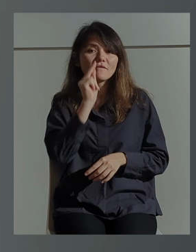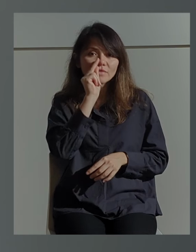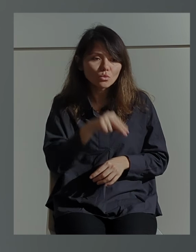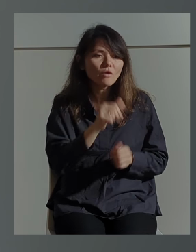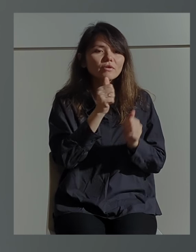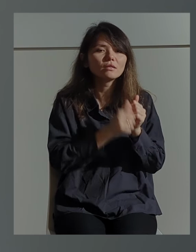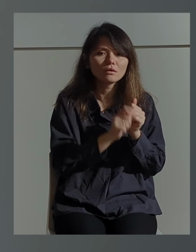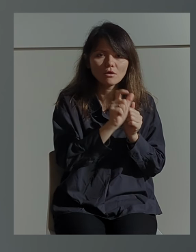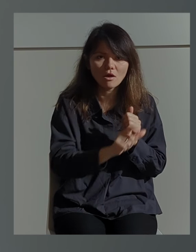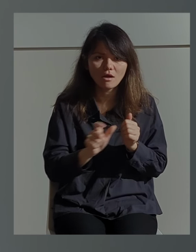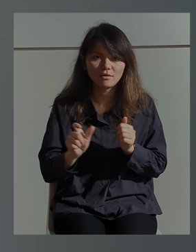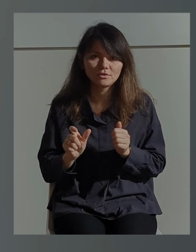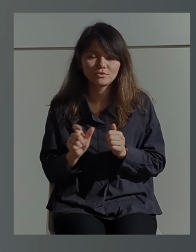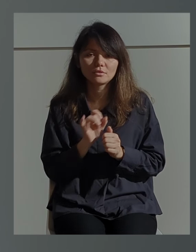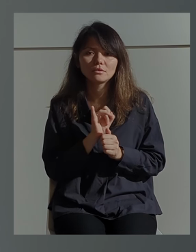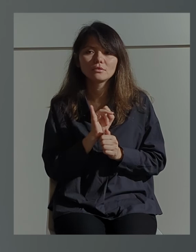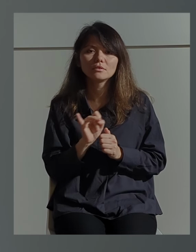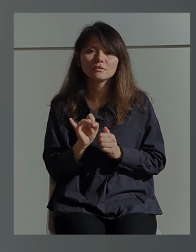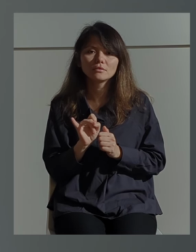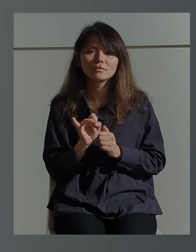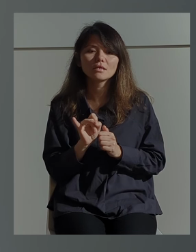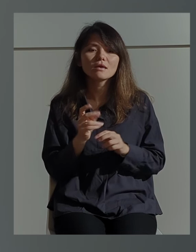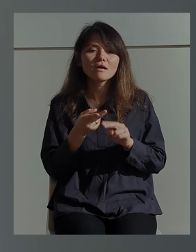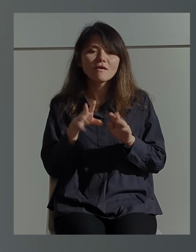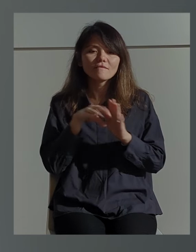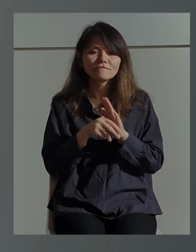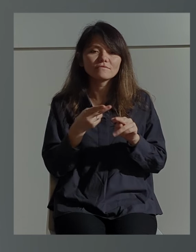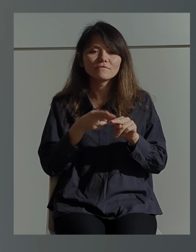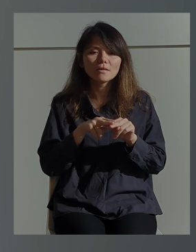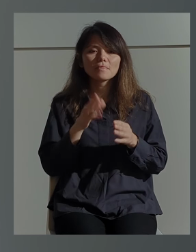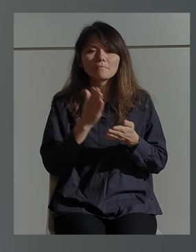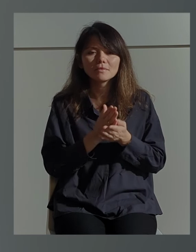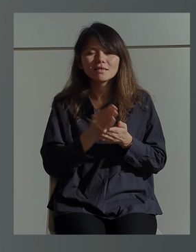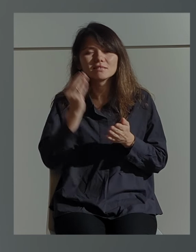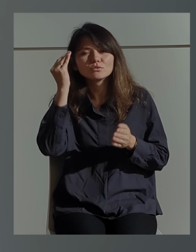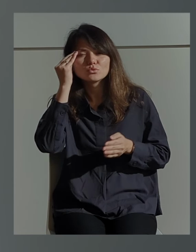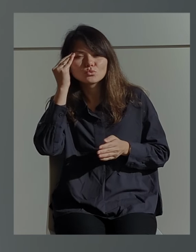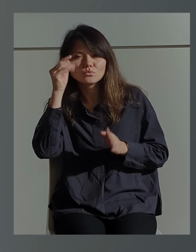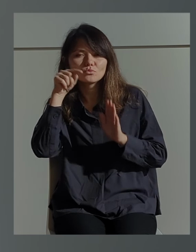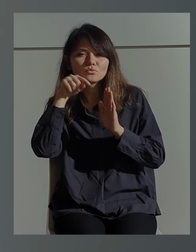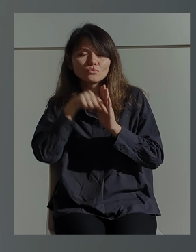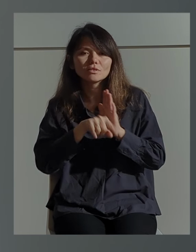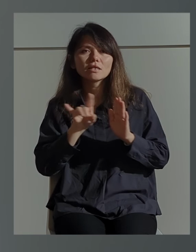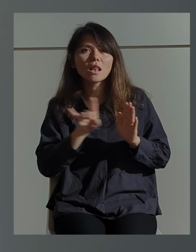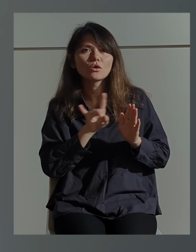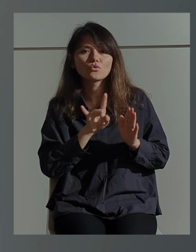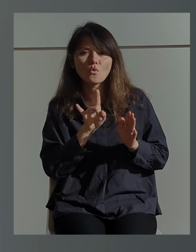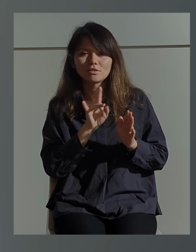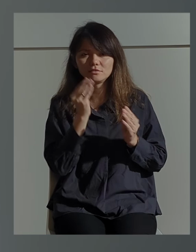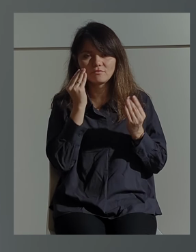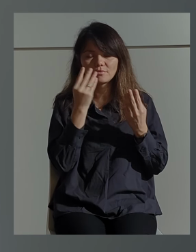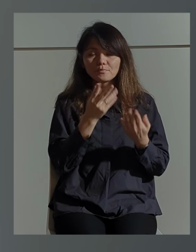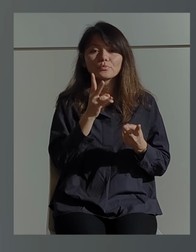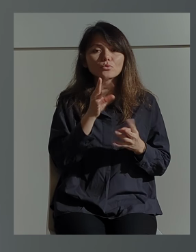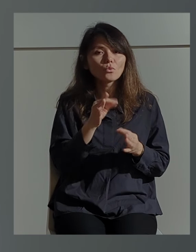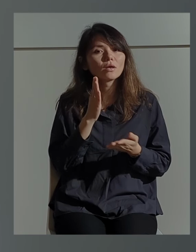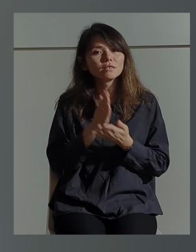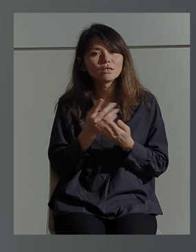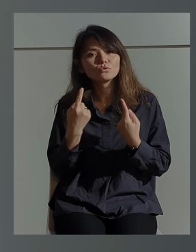каждый и в этом наверное суть вот этого религиозного воззрения каки Однако есть и Другое